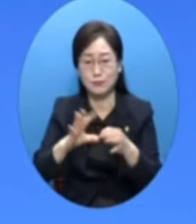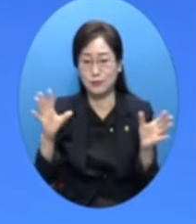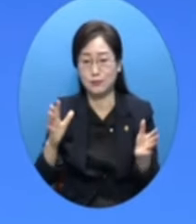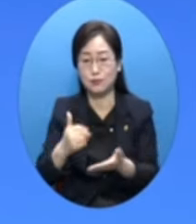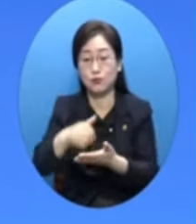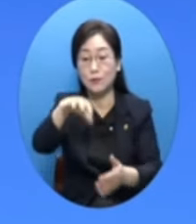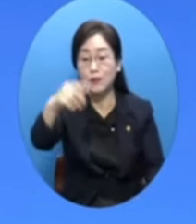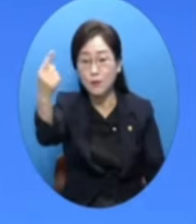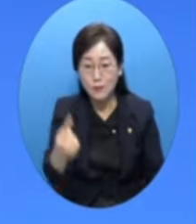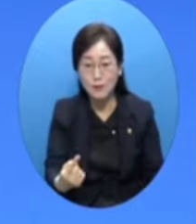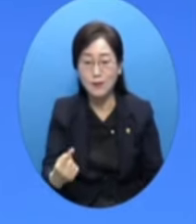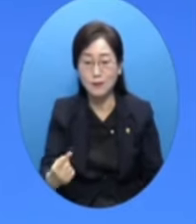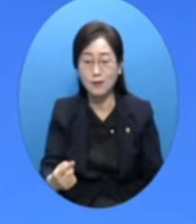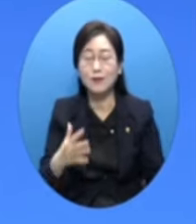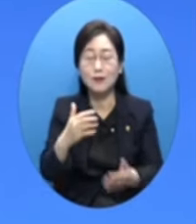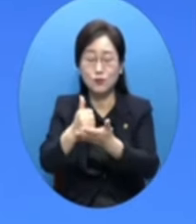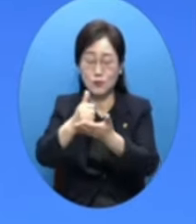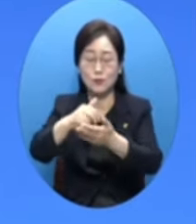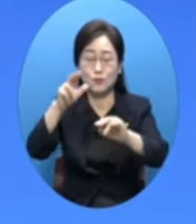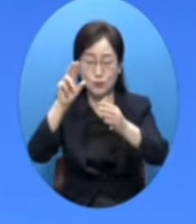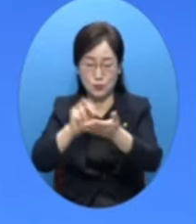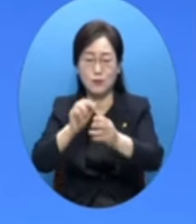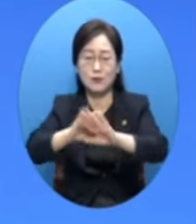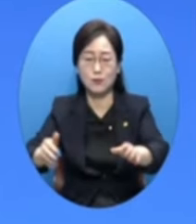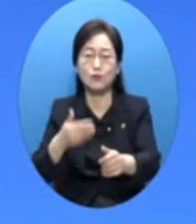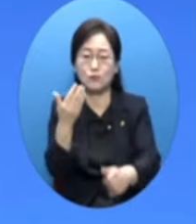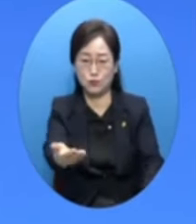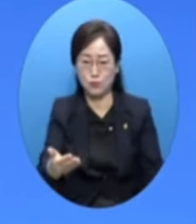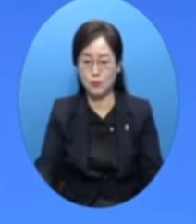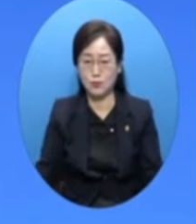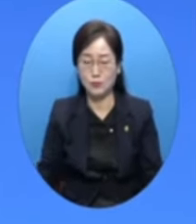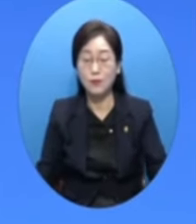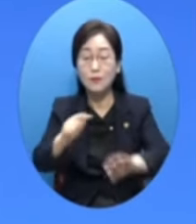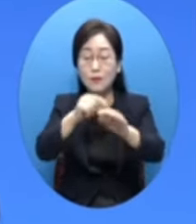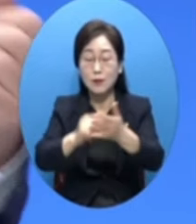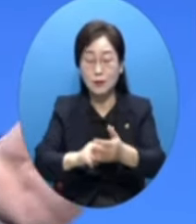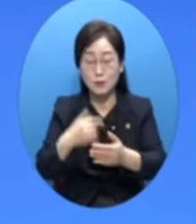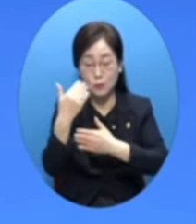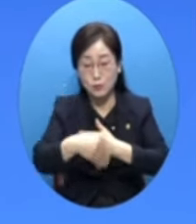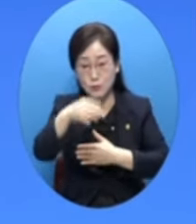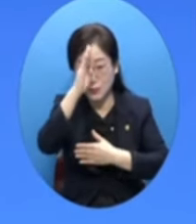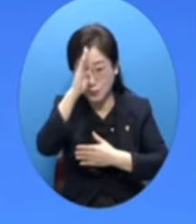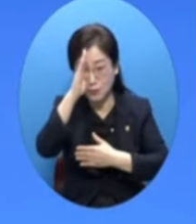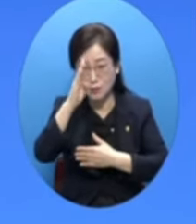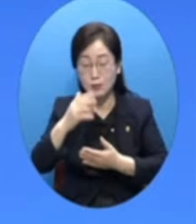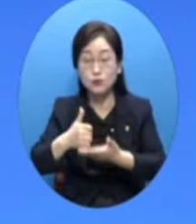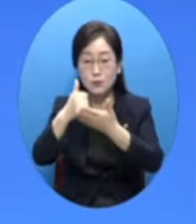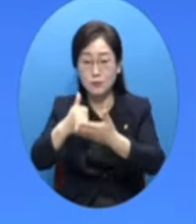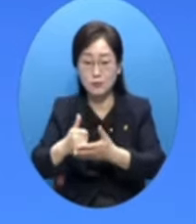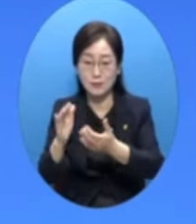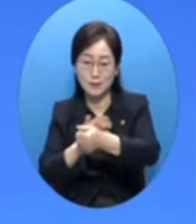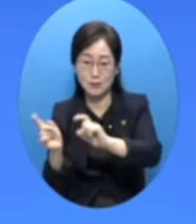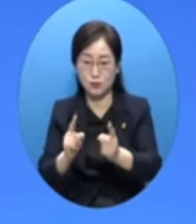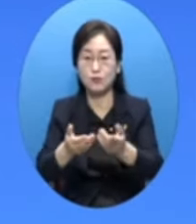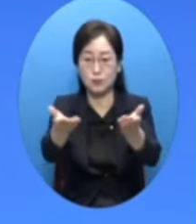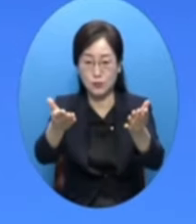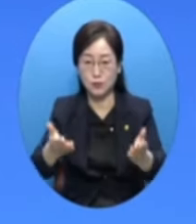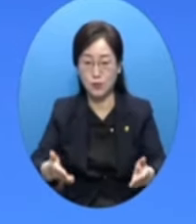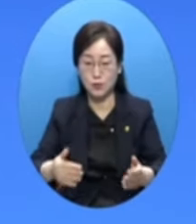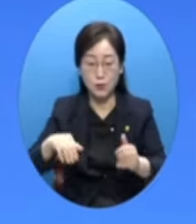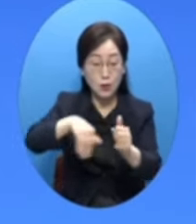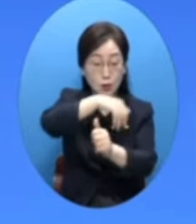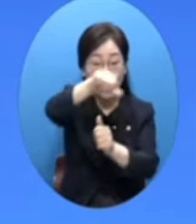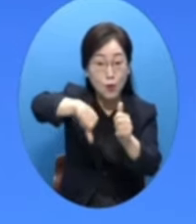앞에 나오면 주님 문제를 해결해 주시는 것입니다. 마음의 병, 육신의 병을 주님이 치료해 주시고 우리